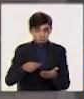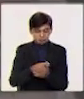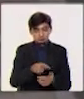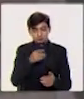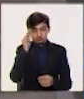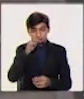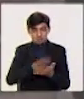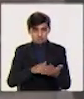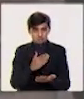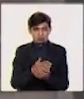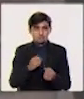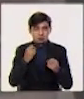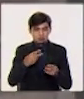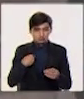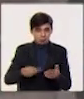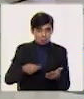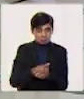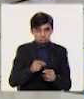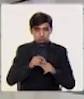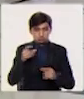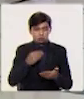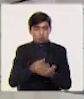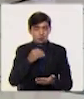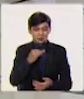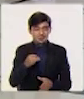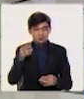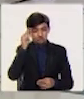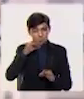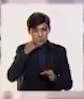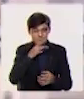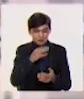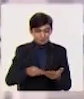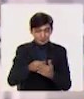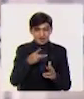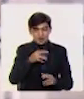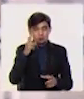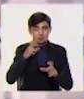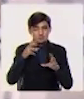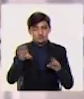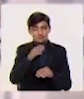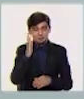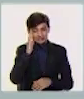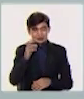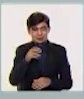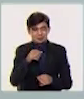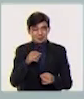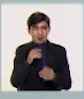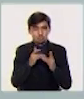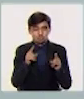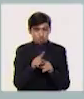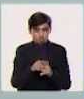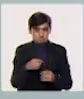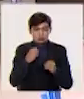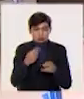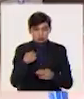разницасы енді жер мен көктей болып тұр. Жеңілдетілген оқу ақысынан өзге студенттердің енді кейбірін жатын орында мазалап отыр. Өйткені оқу